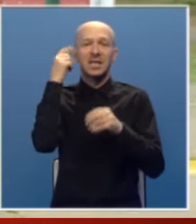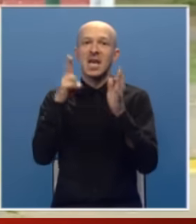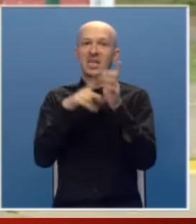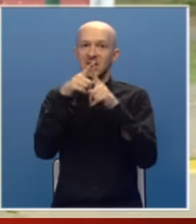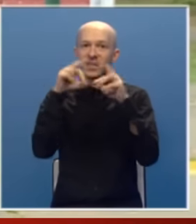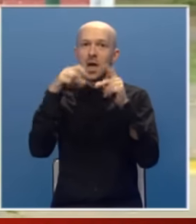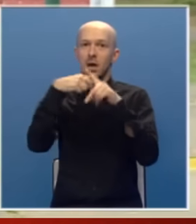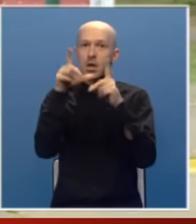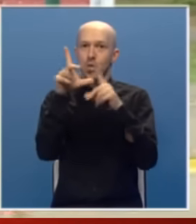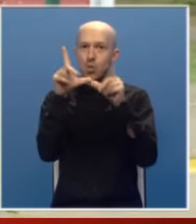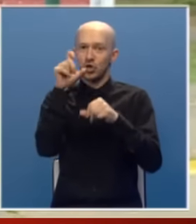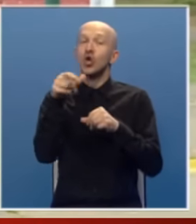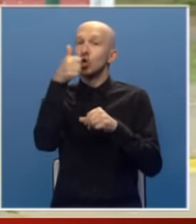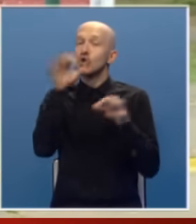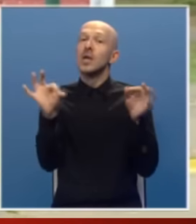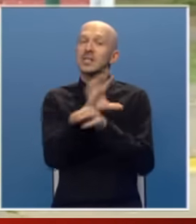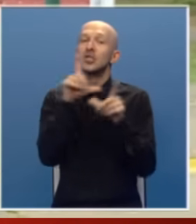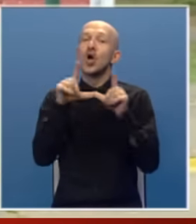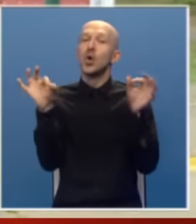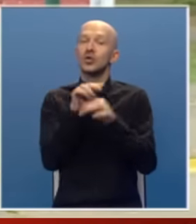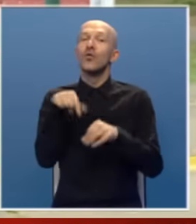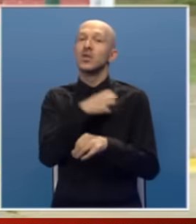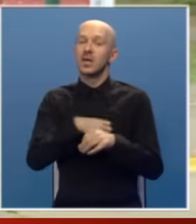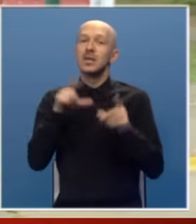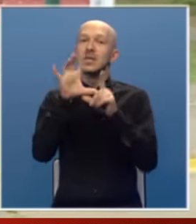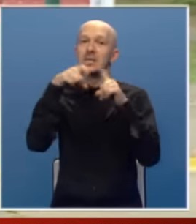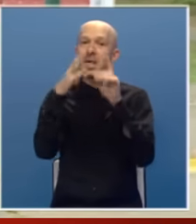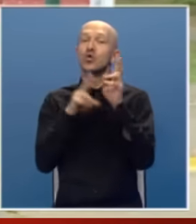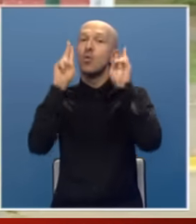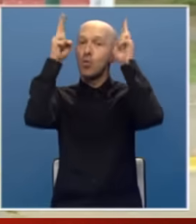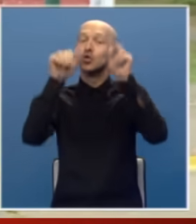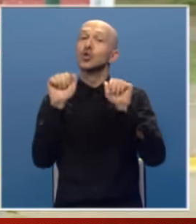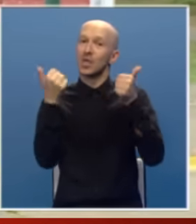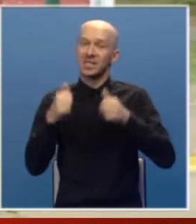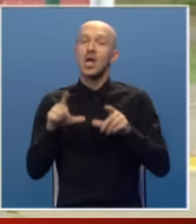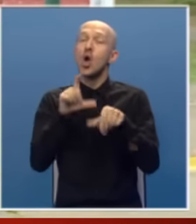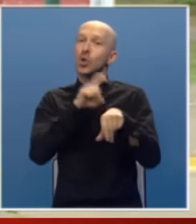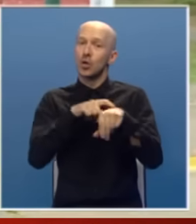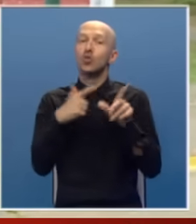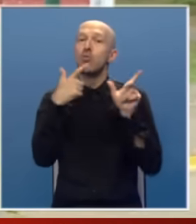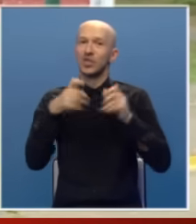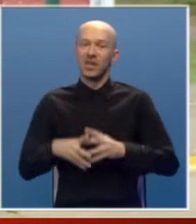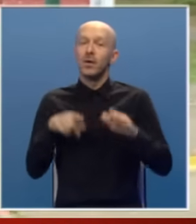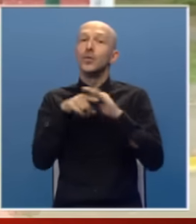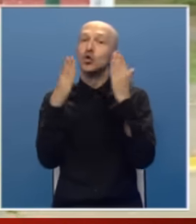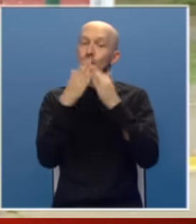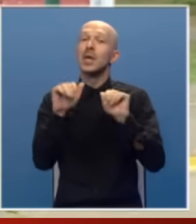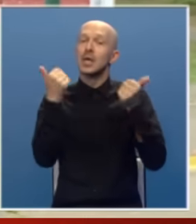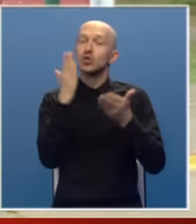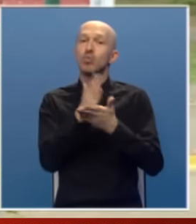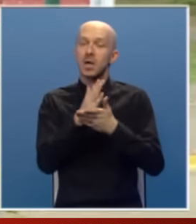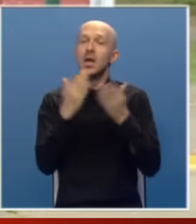Niseta Kljujić. Ono što je sreća u nesreću u ovoj tragediji u Sanskom mostu jeste da je u trenutku pucnjave u školi su